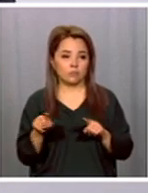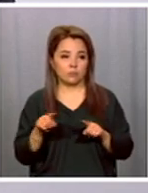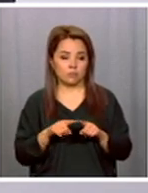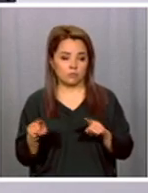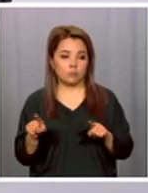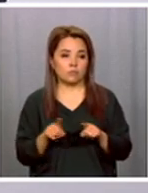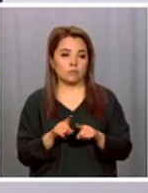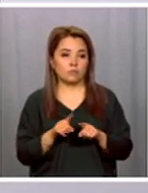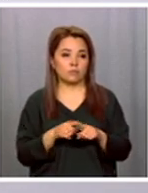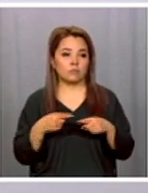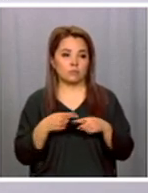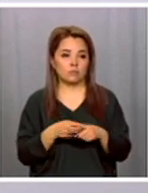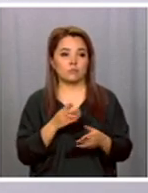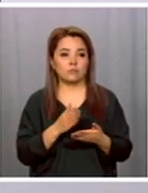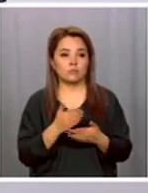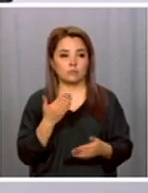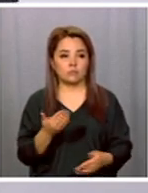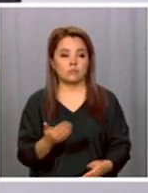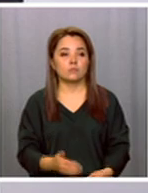қиылысады.